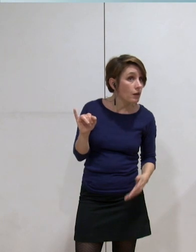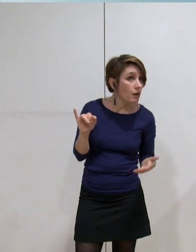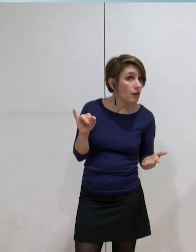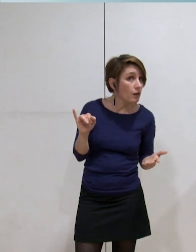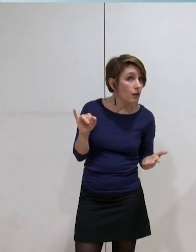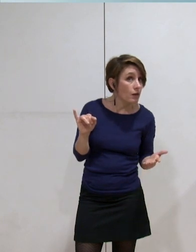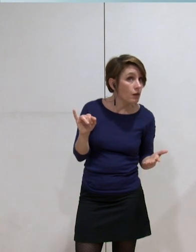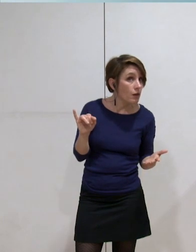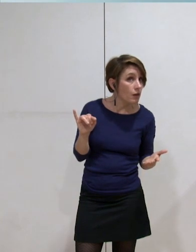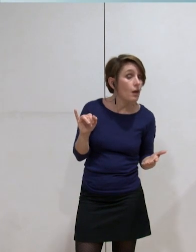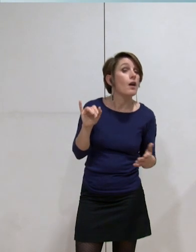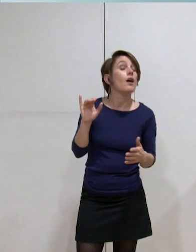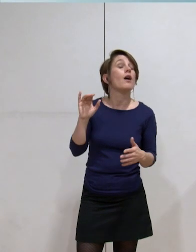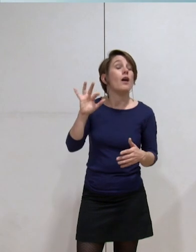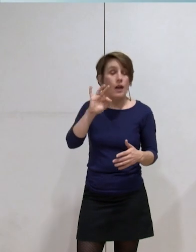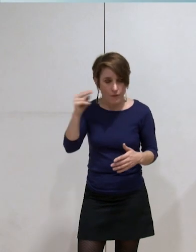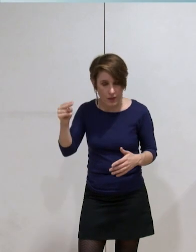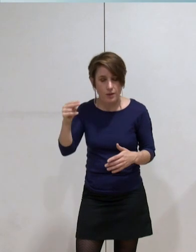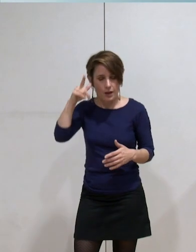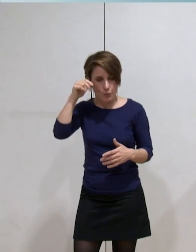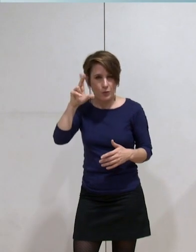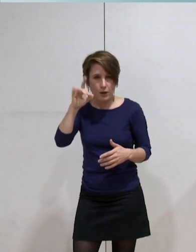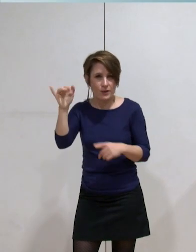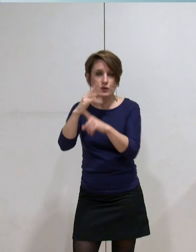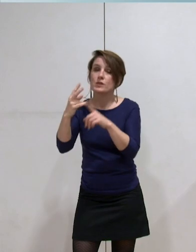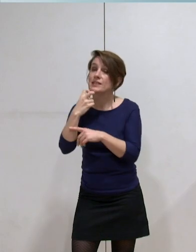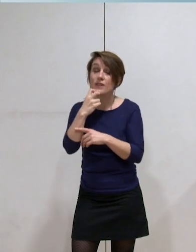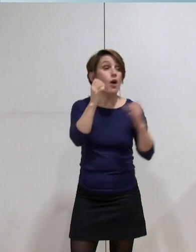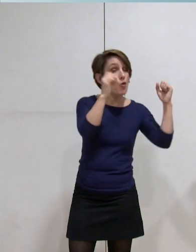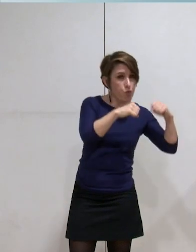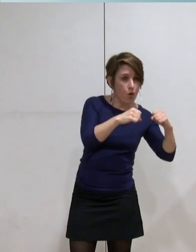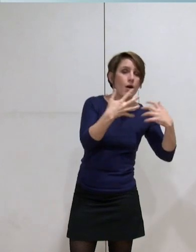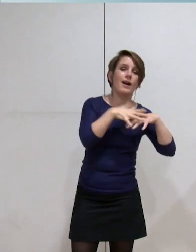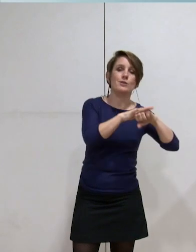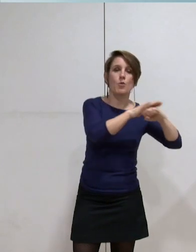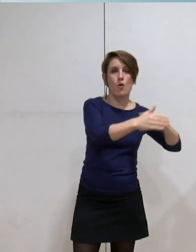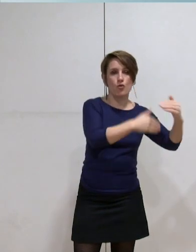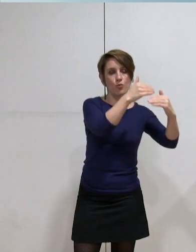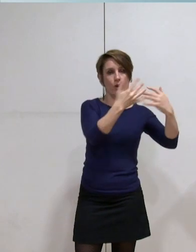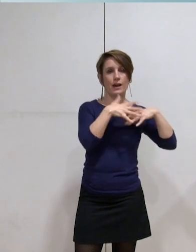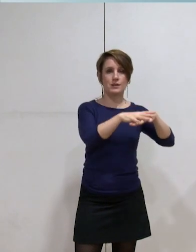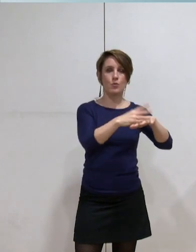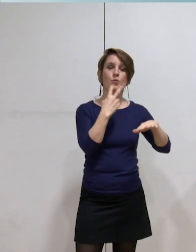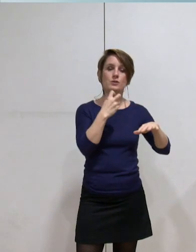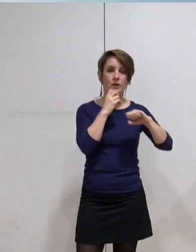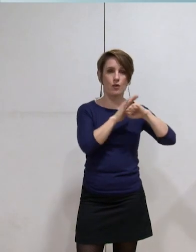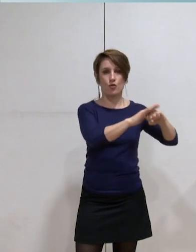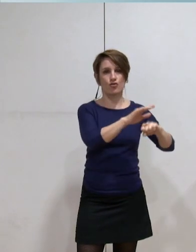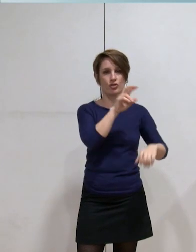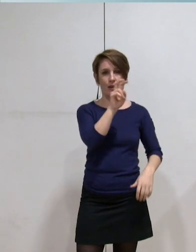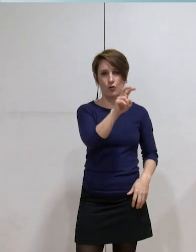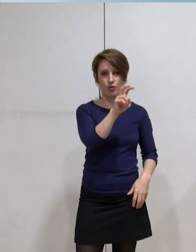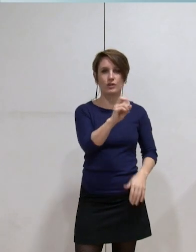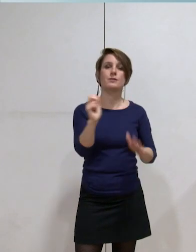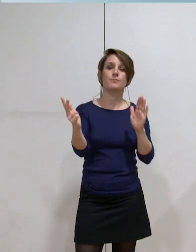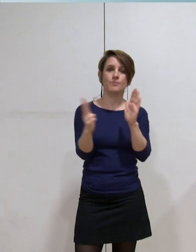euh contre Front national républicain udi société civile qui vote pour rassemblement de gauche et de progrès rassemblement citoyen de la gauche et écologies